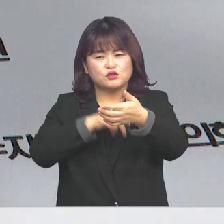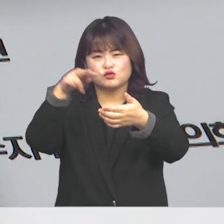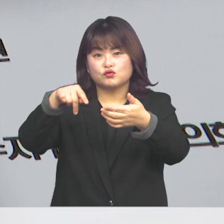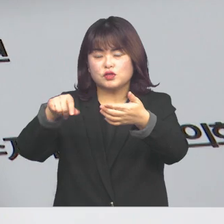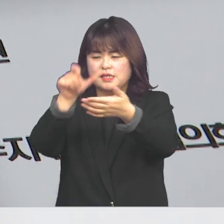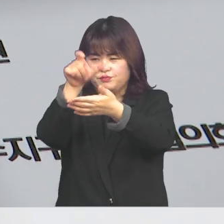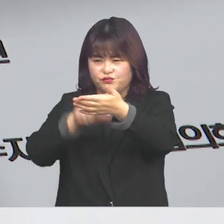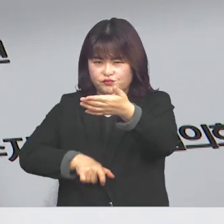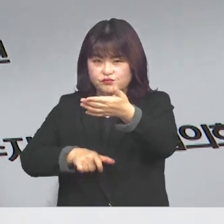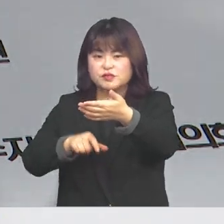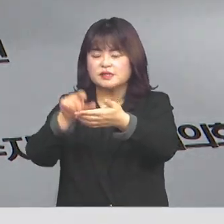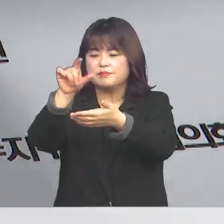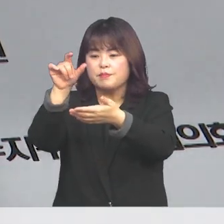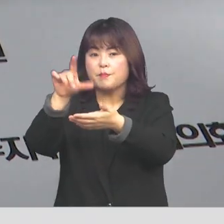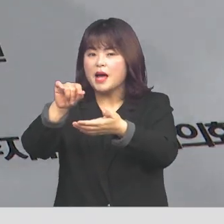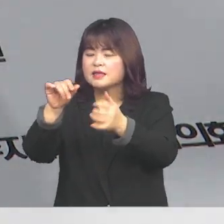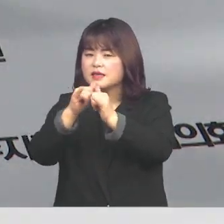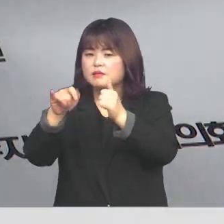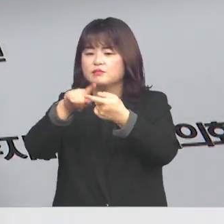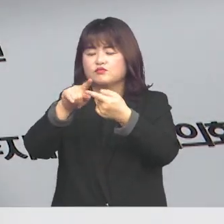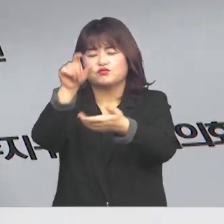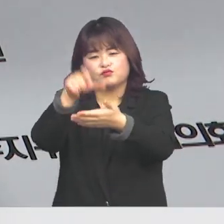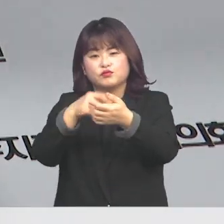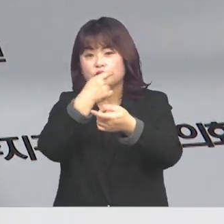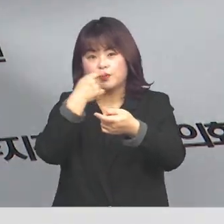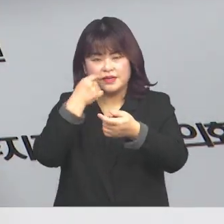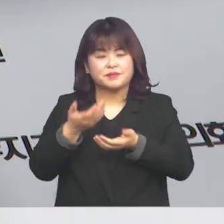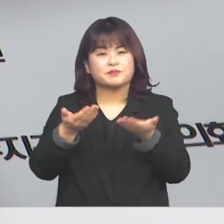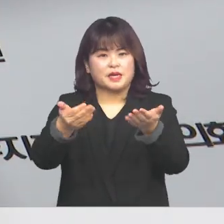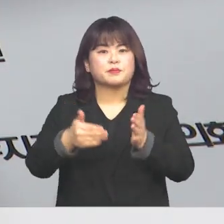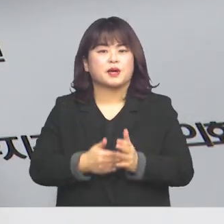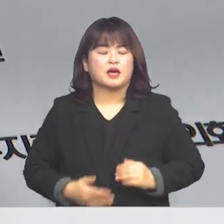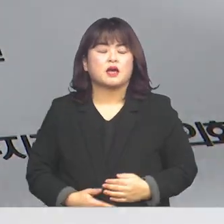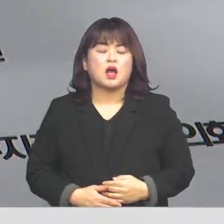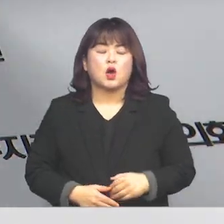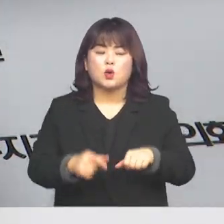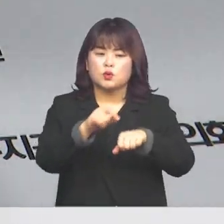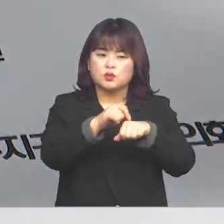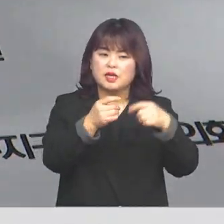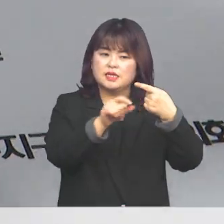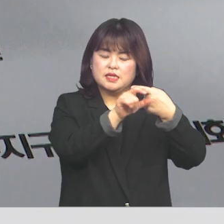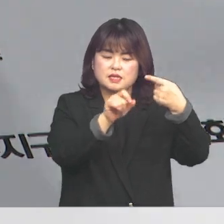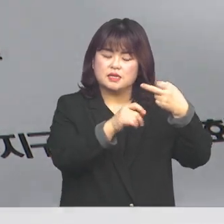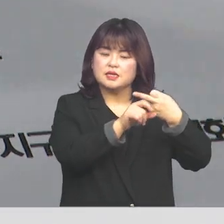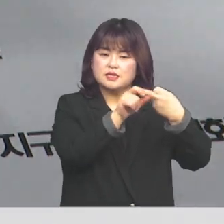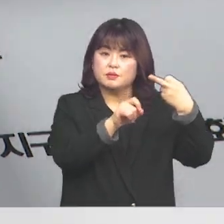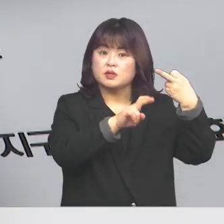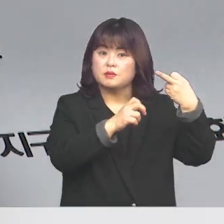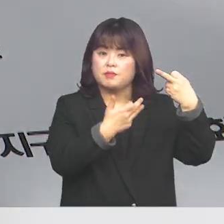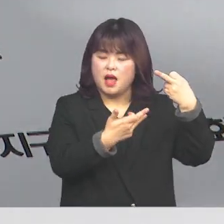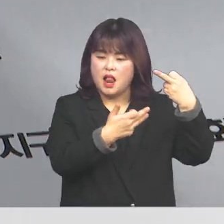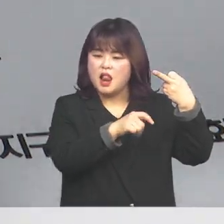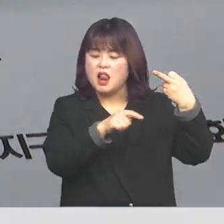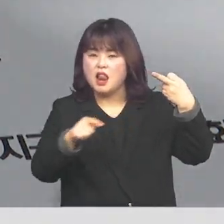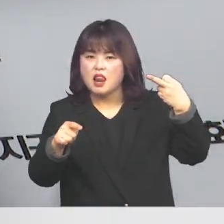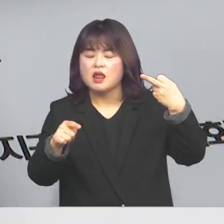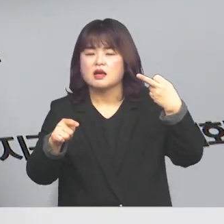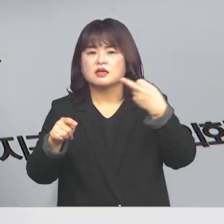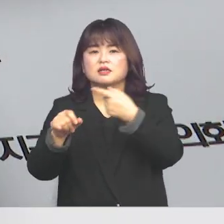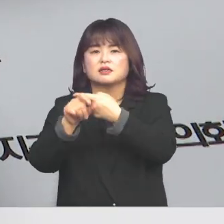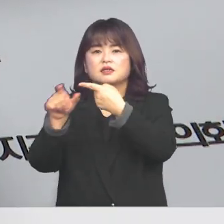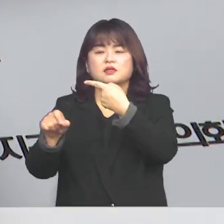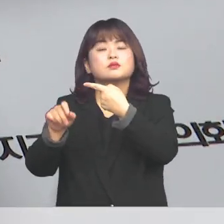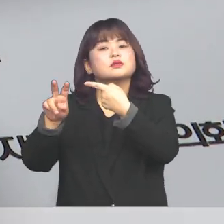서명부를 전달받았습니다. 수지구 통장연합회 관계자들은 지난해 12월 18일부터 올해 1월 10일까지 약